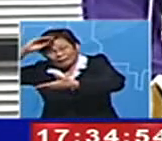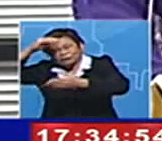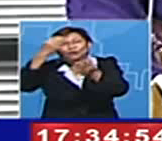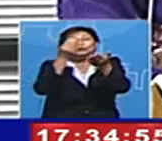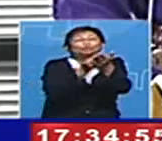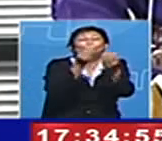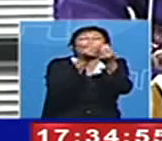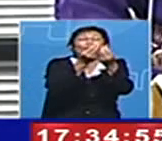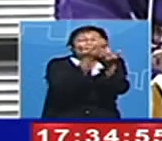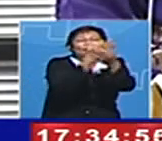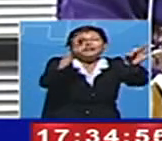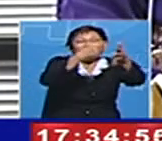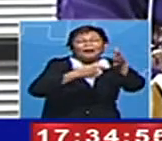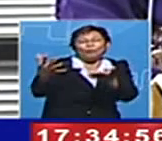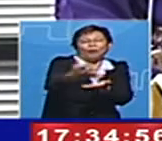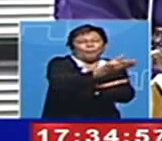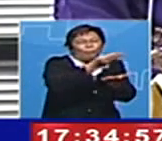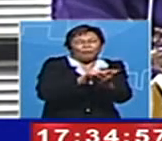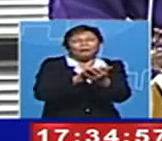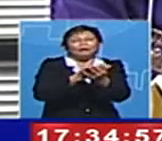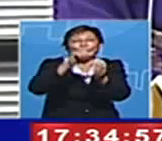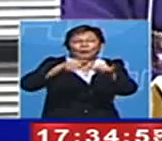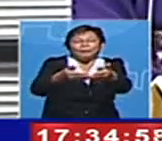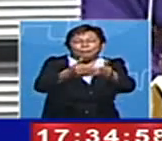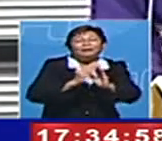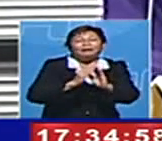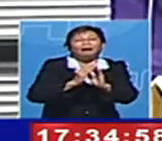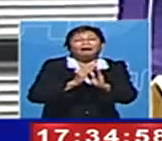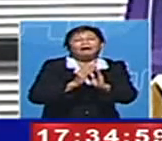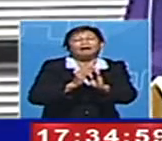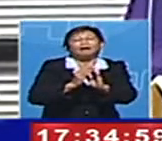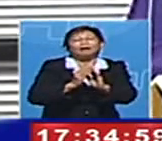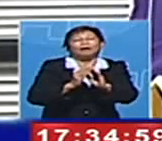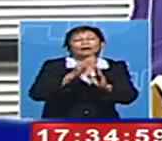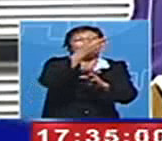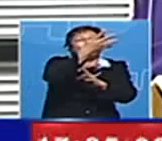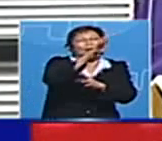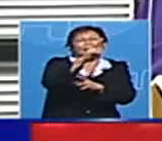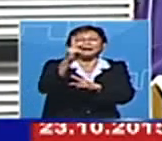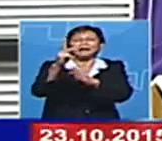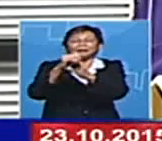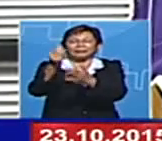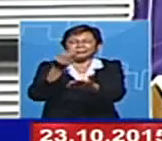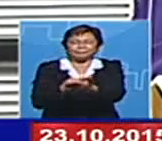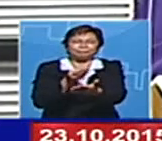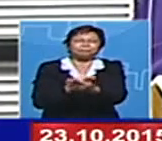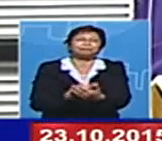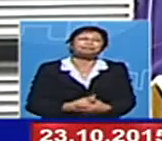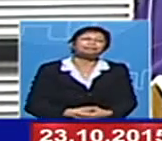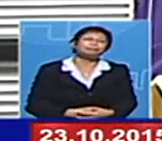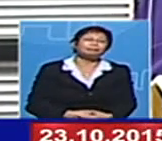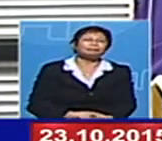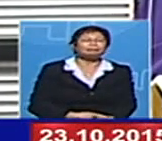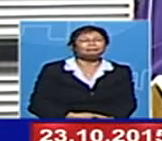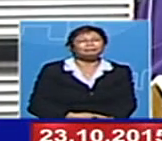Cukai yang boleh dituntut secara keseluruhannya adalah seb seban r,000 tuan yang